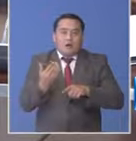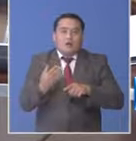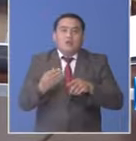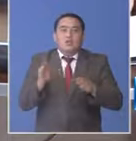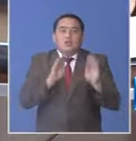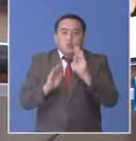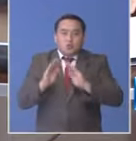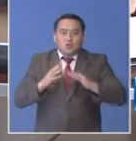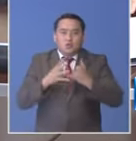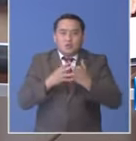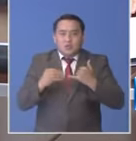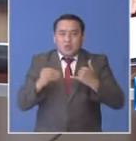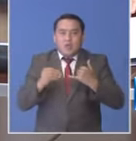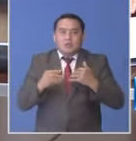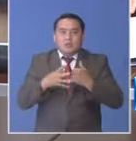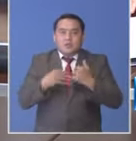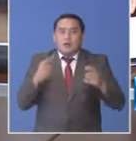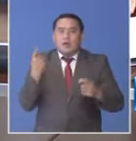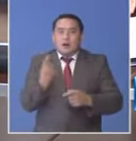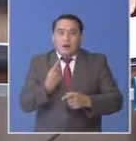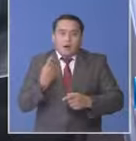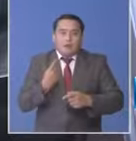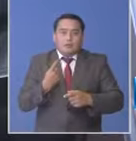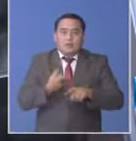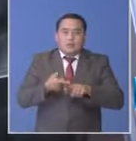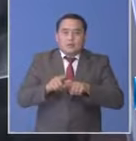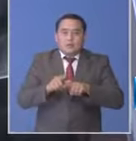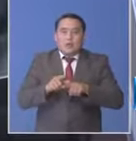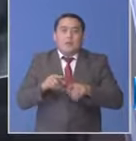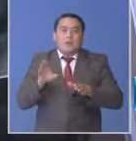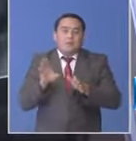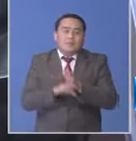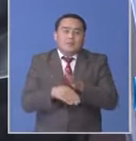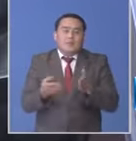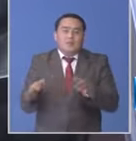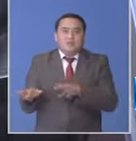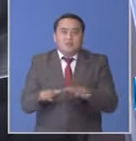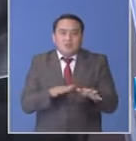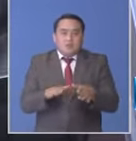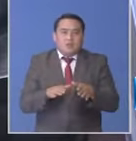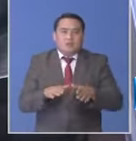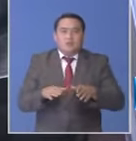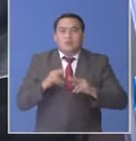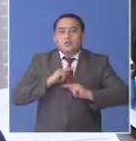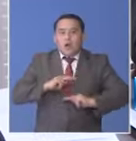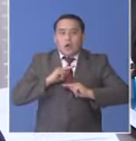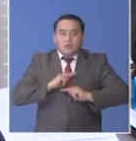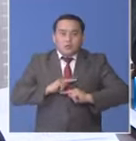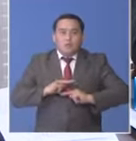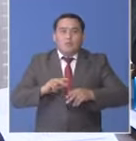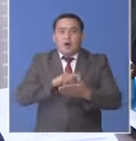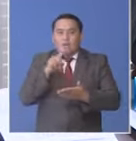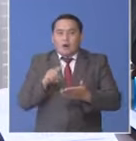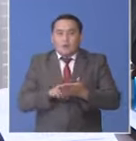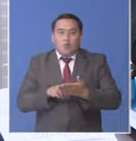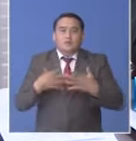земельного характера. Жалуются на действия или бездействие сотрудников полиции и иных уполномоченных органов по вопросам здравоохранения,